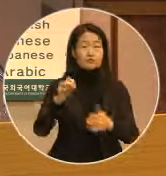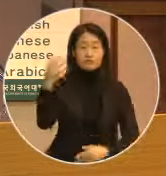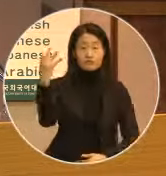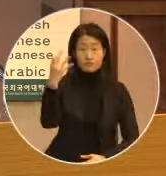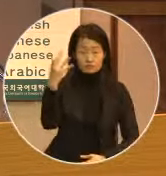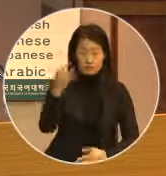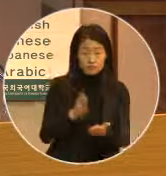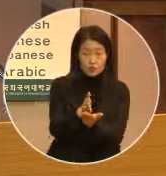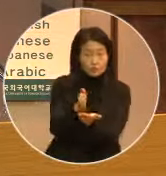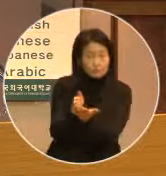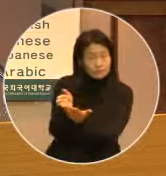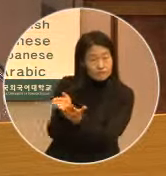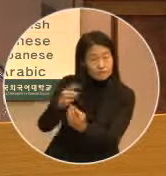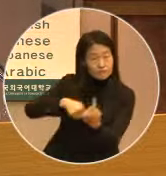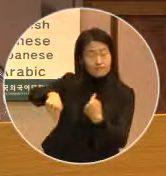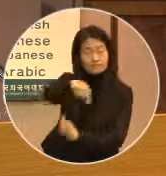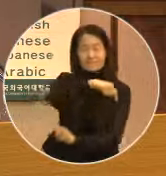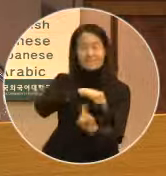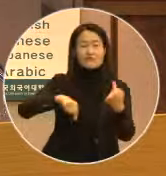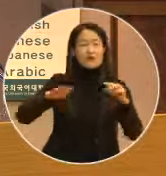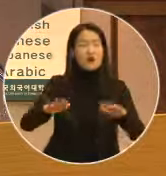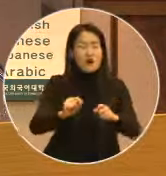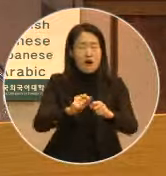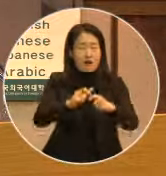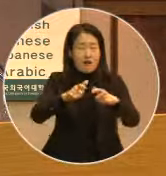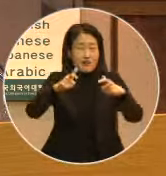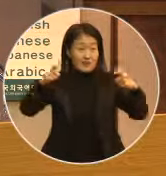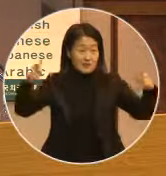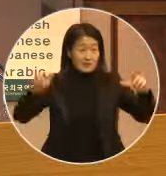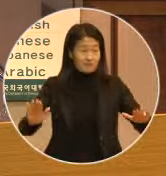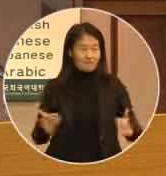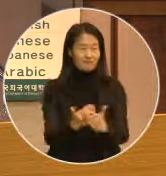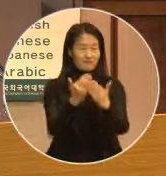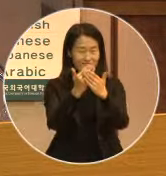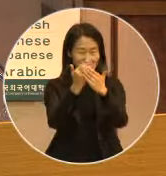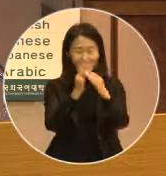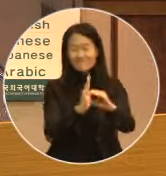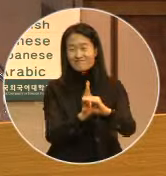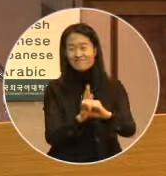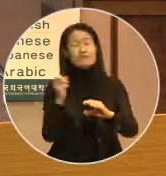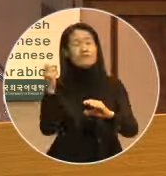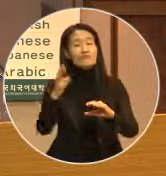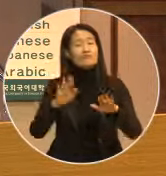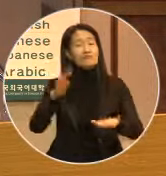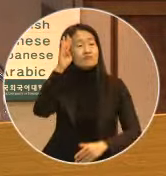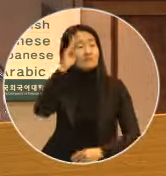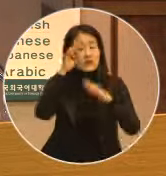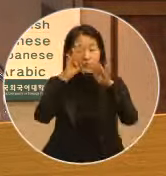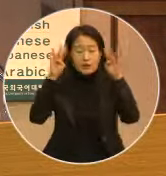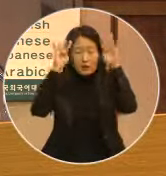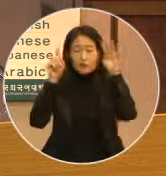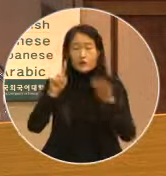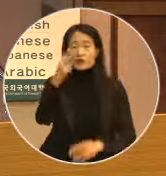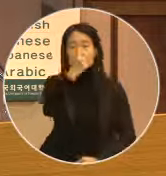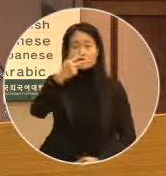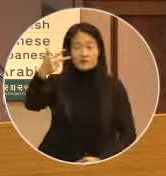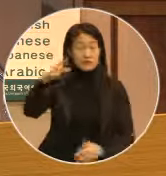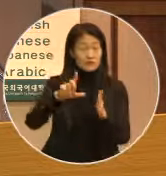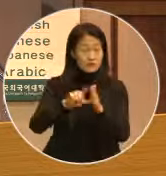14개의 전공과정을 운영하는 큰 규모로 발전하였습니다. 또한 우리 대학교는